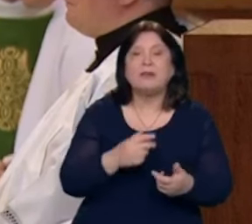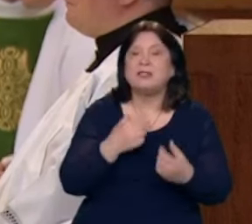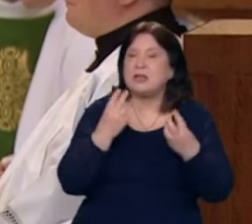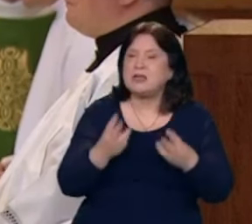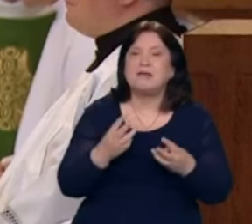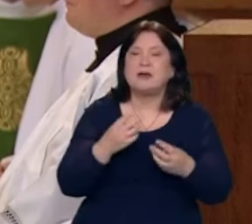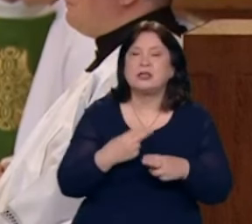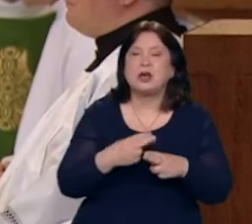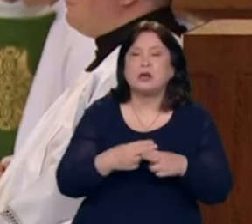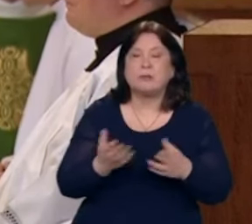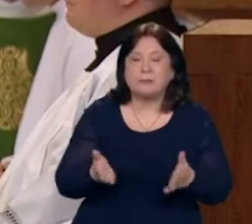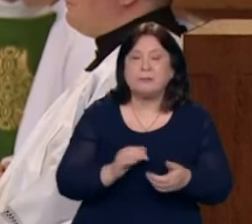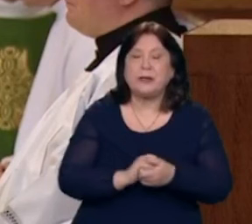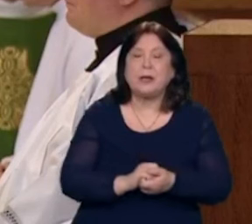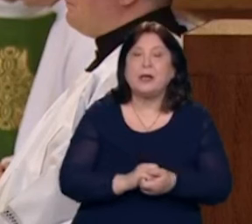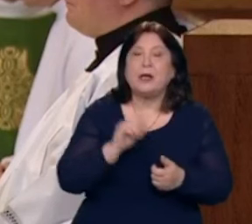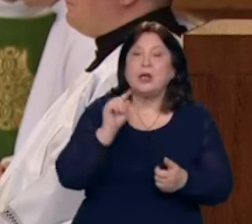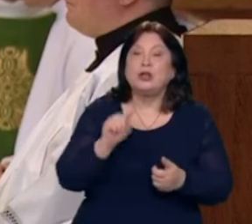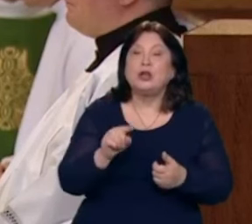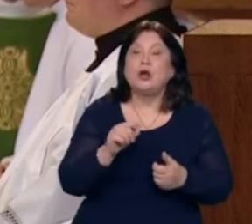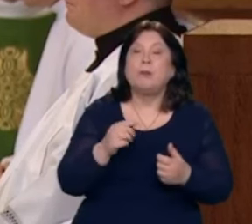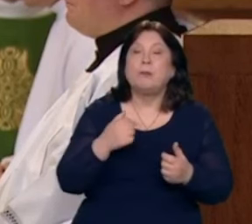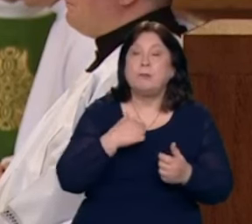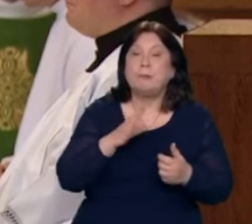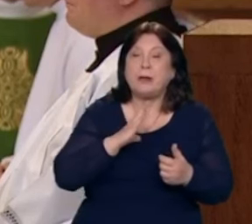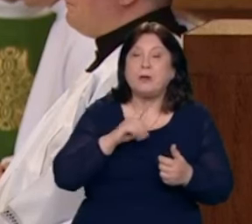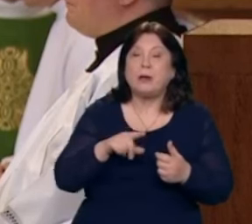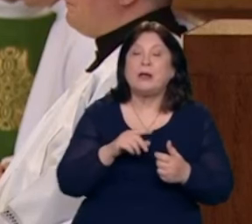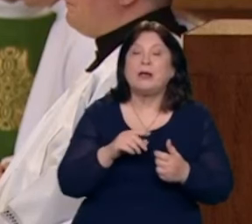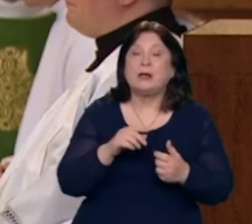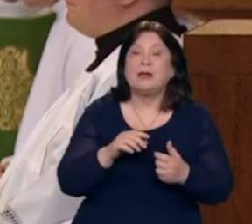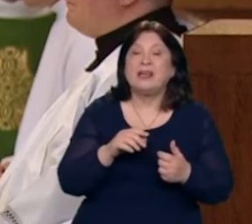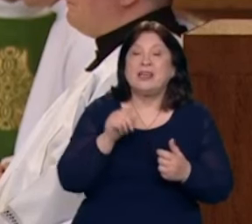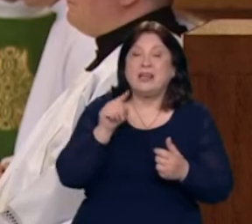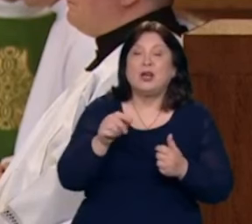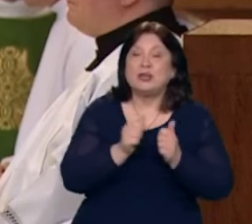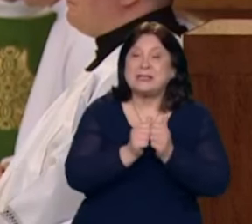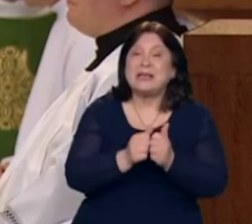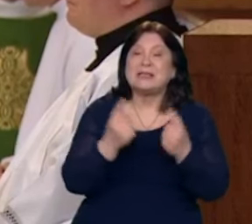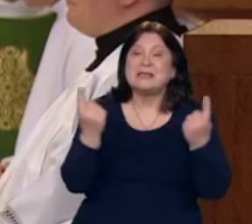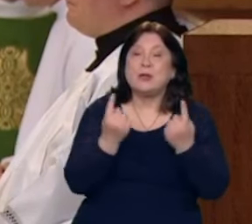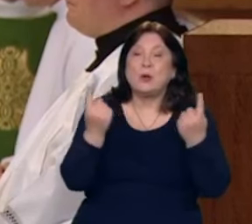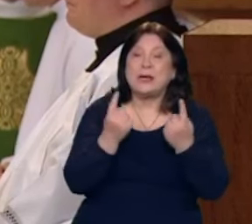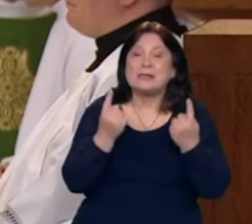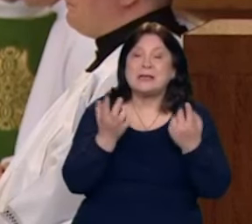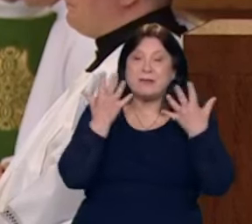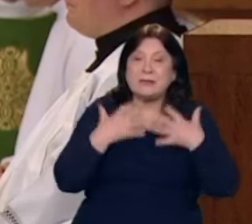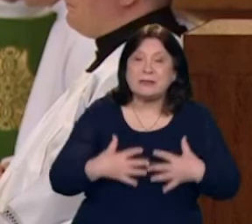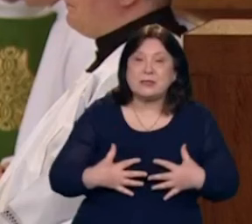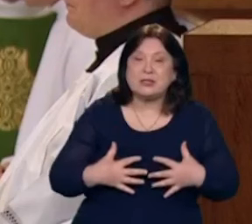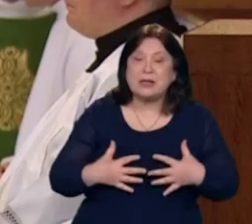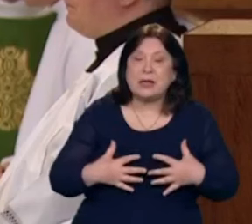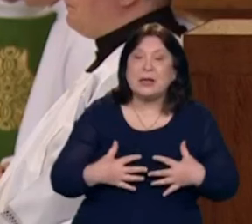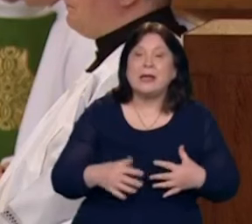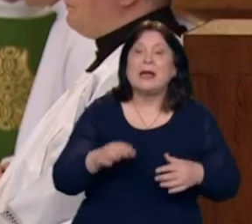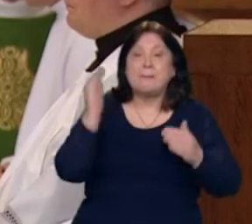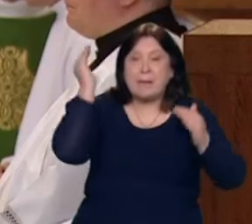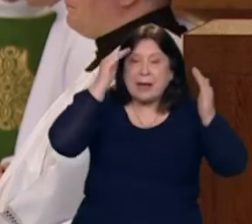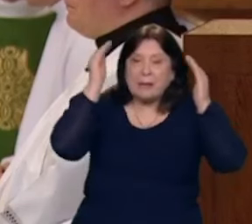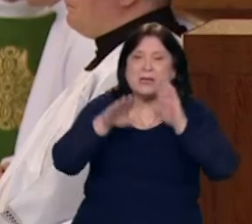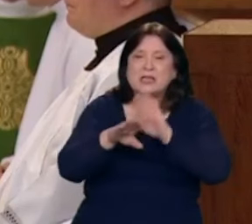powiedzieć odnosi się do swojej sytuacji fizycznej papież któremu drży